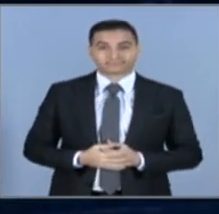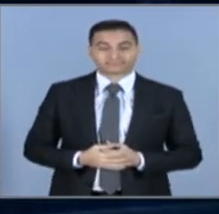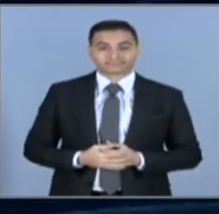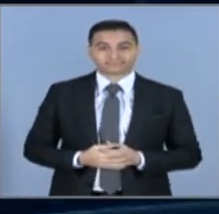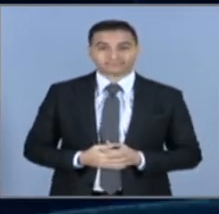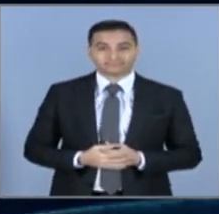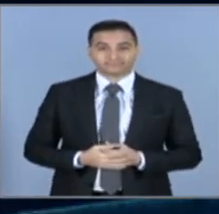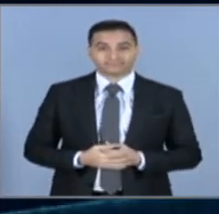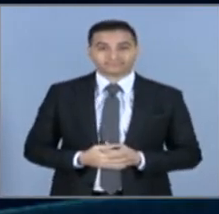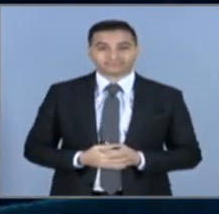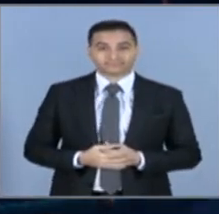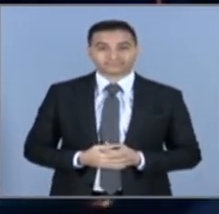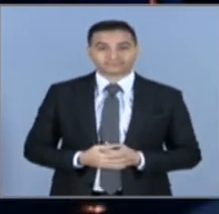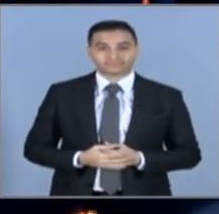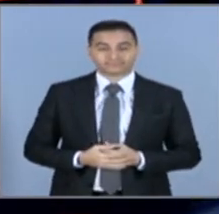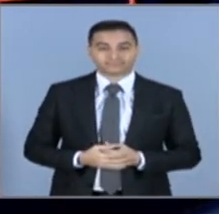عجلة الحظ،